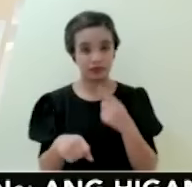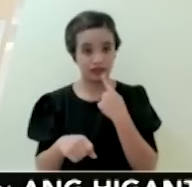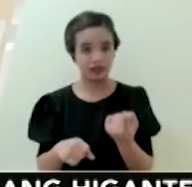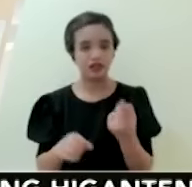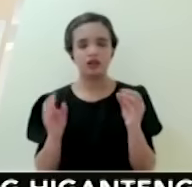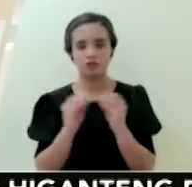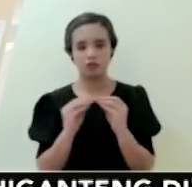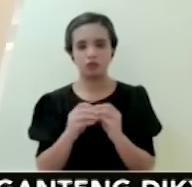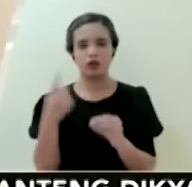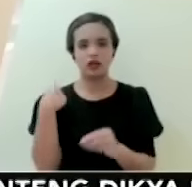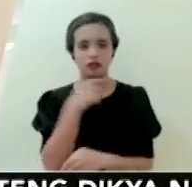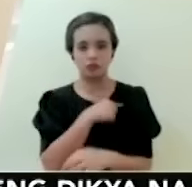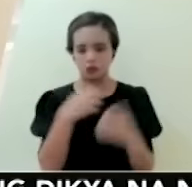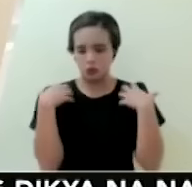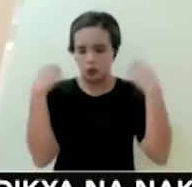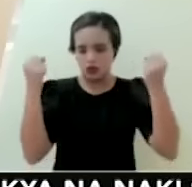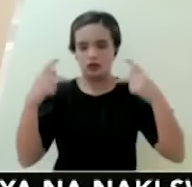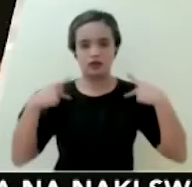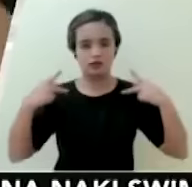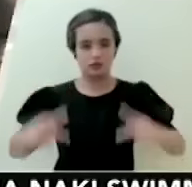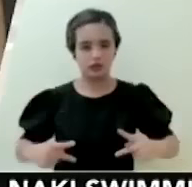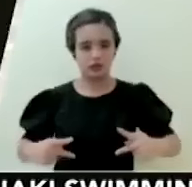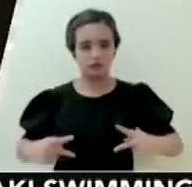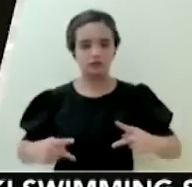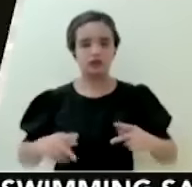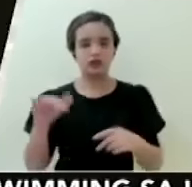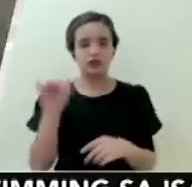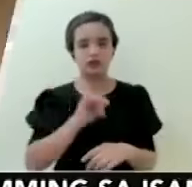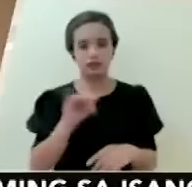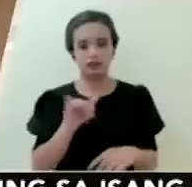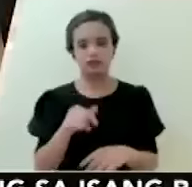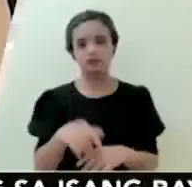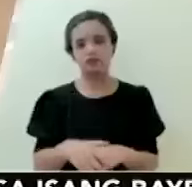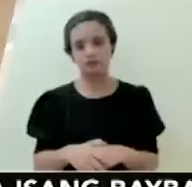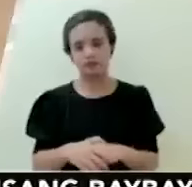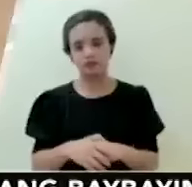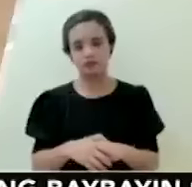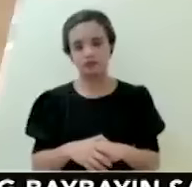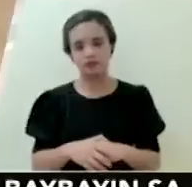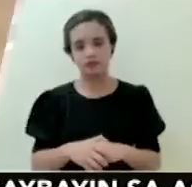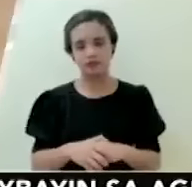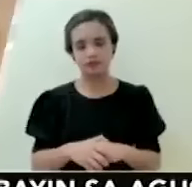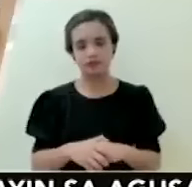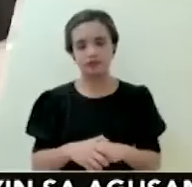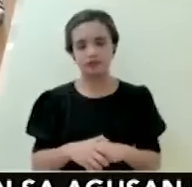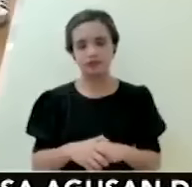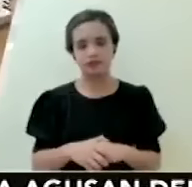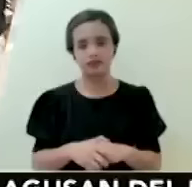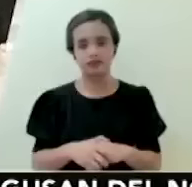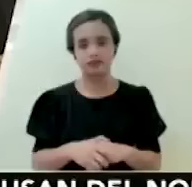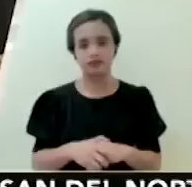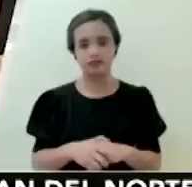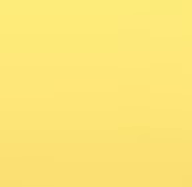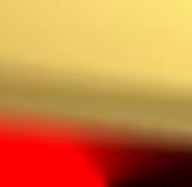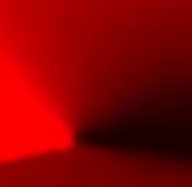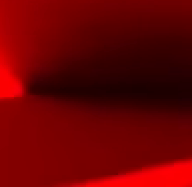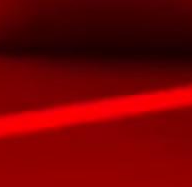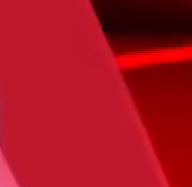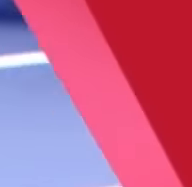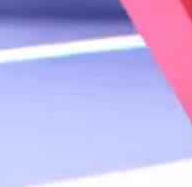physically. Kasi and yung stamina din namin. Nelson Canlas updated sa Showbiz Happenings.